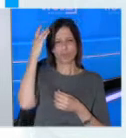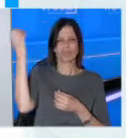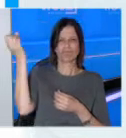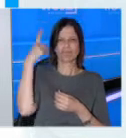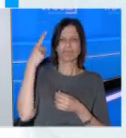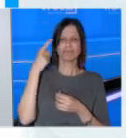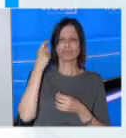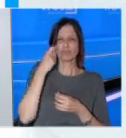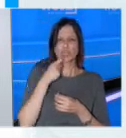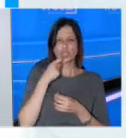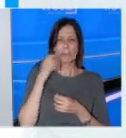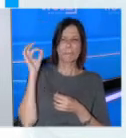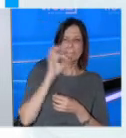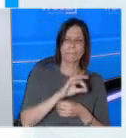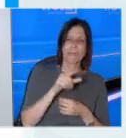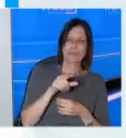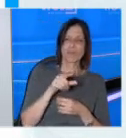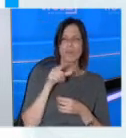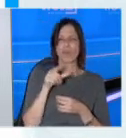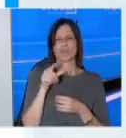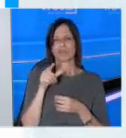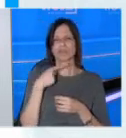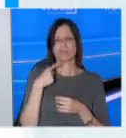השלמה של אלעד ושל כל הפצועים, די לאלימות.